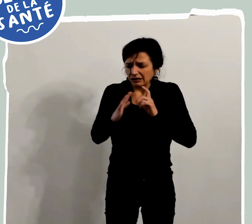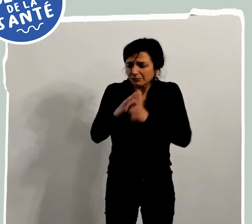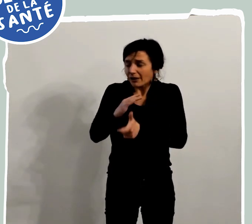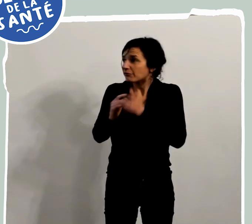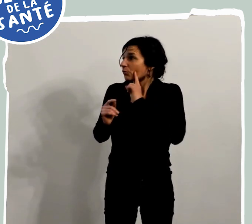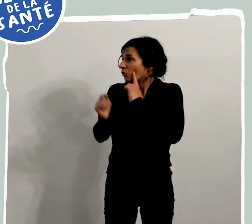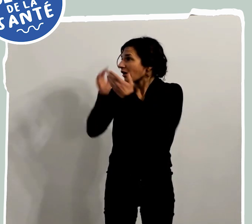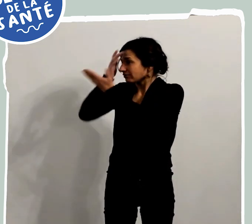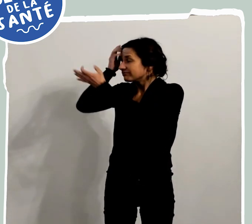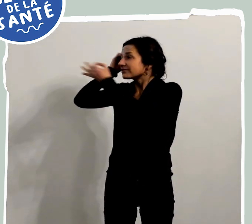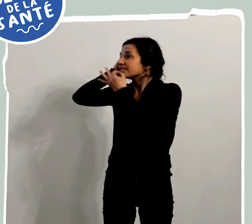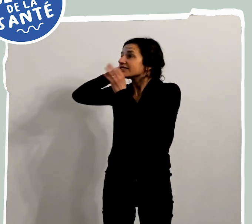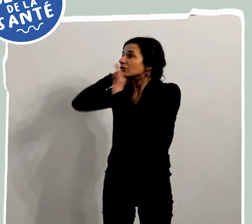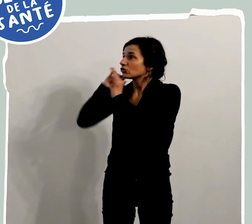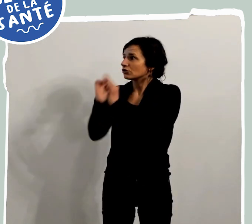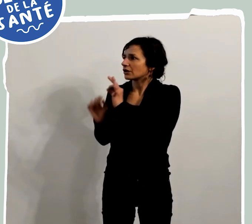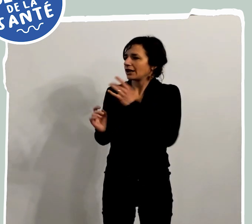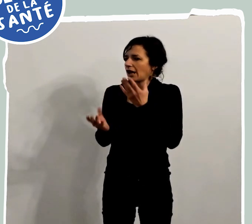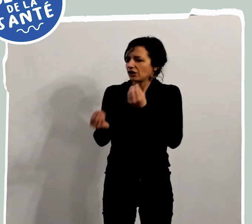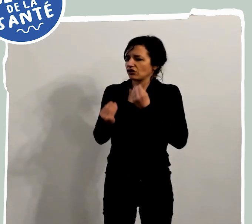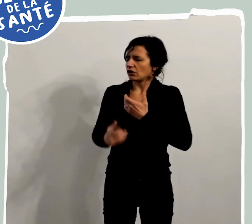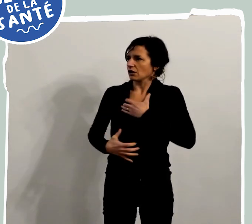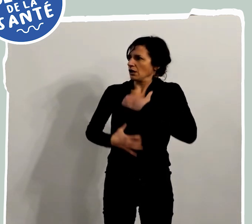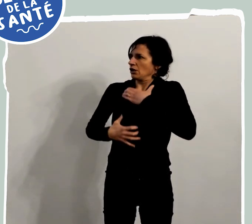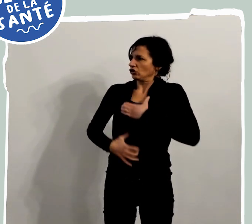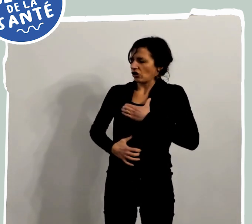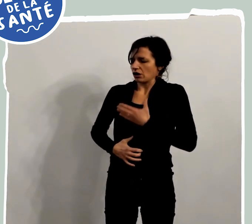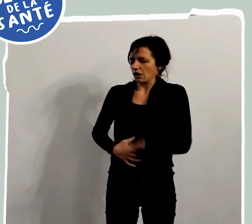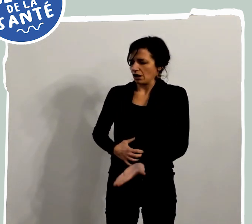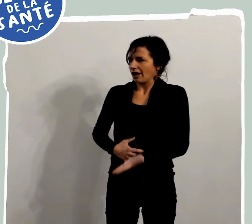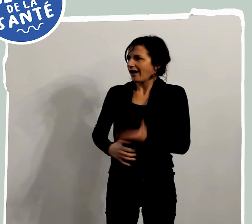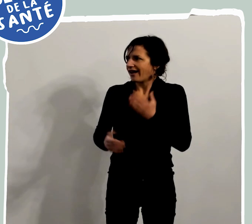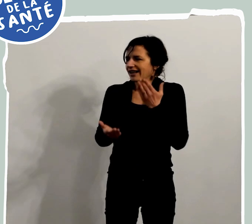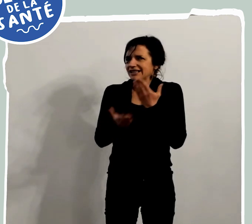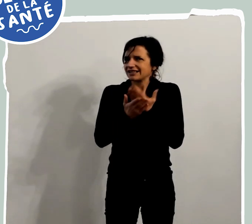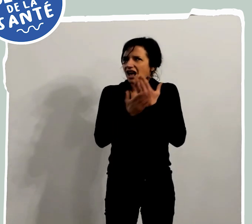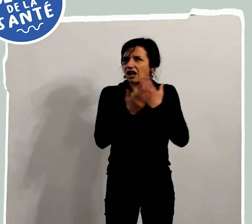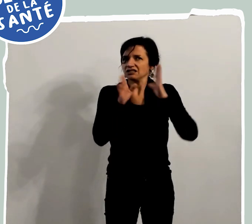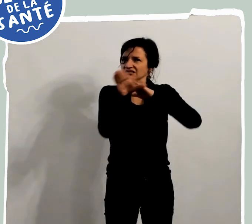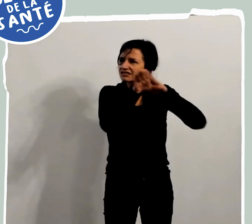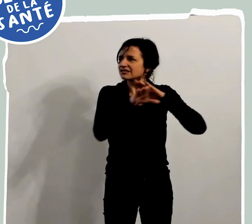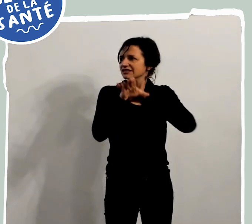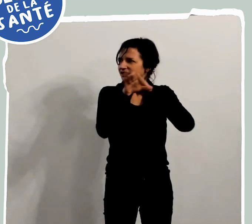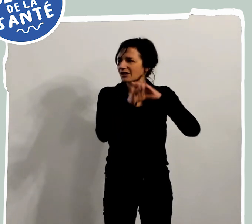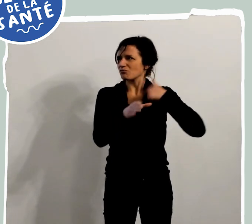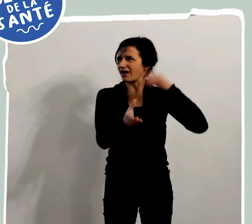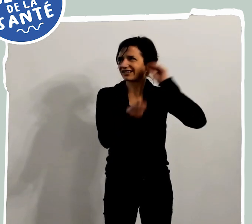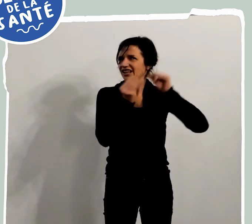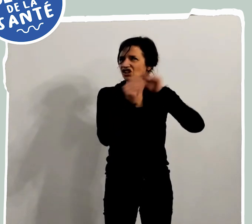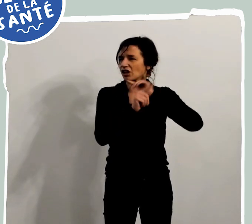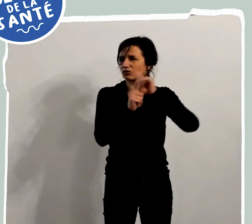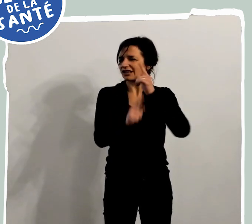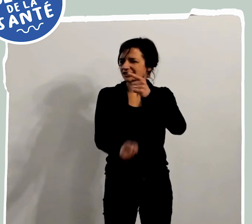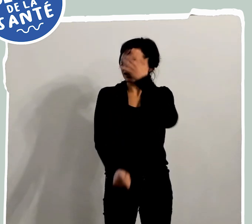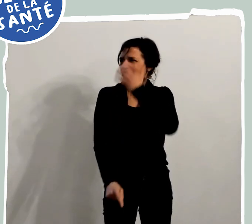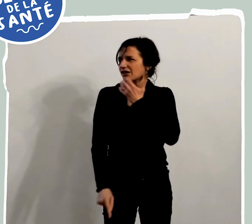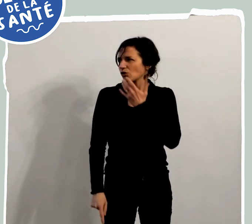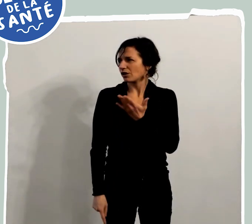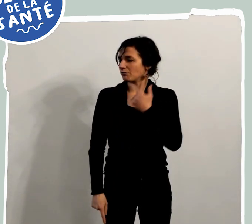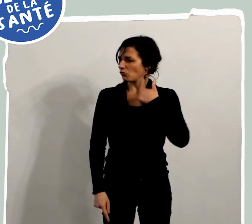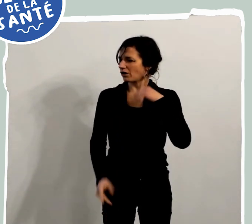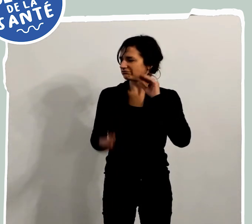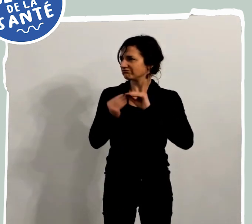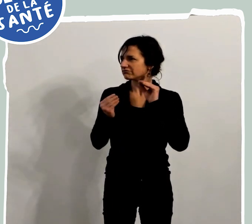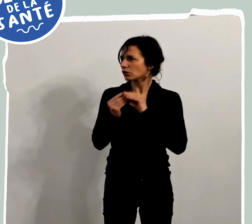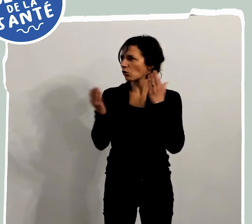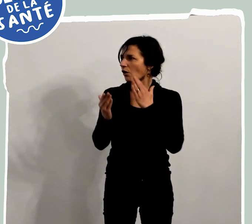eu comme formation, et ben là vous êtes vraiment choqués, vous savez que non, on n'exagère pas, mais c'est vraiment très très très sérieux. Et moi je me demande